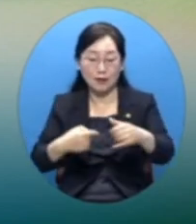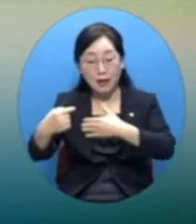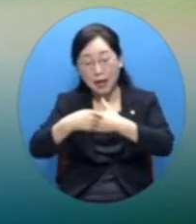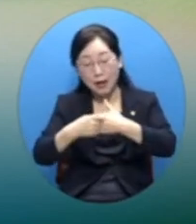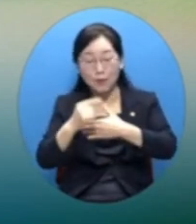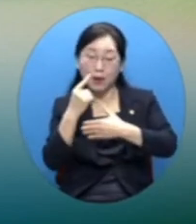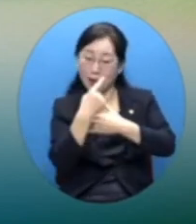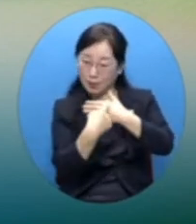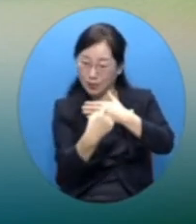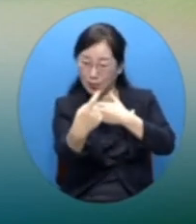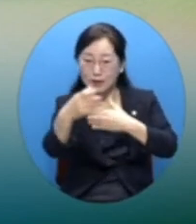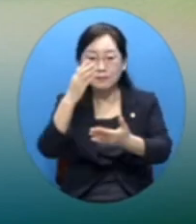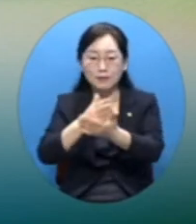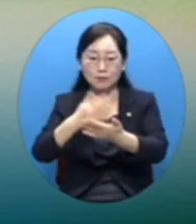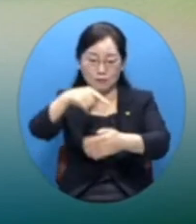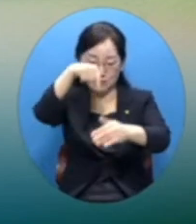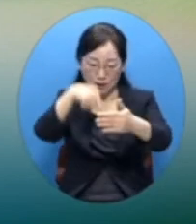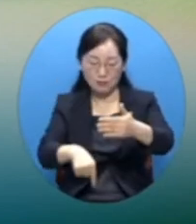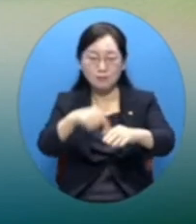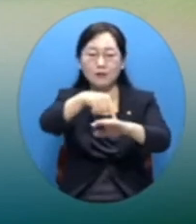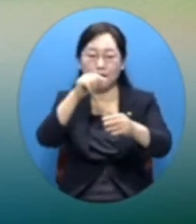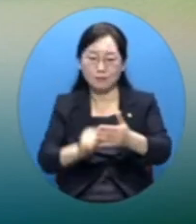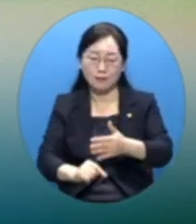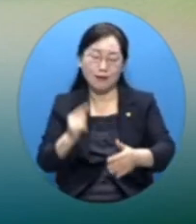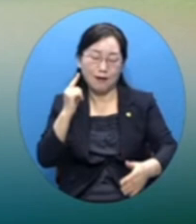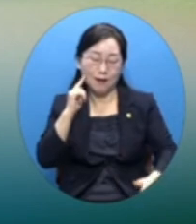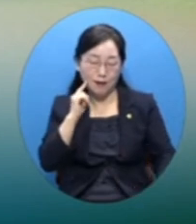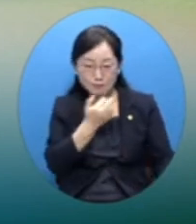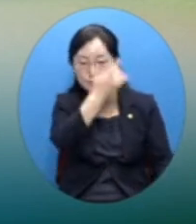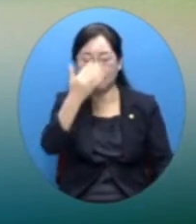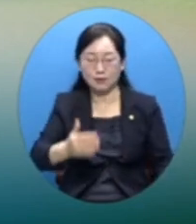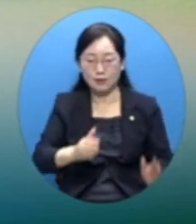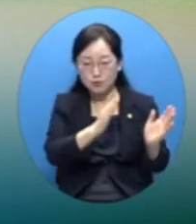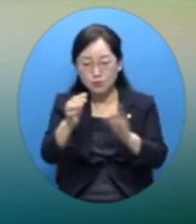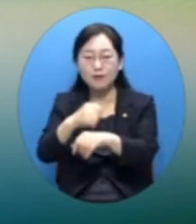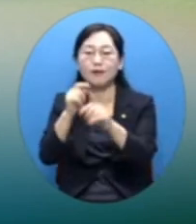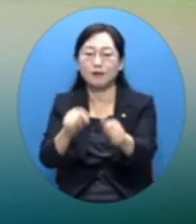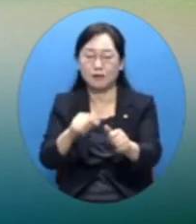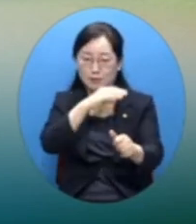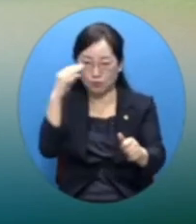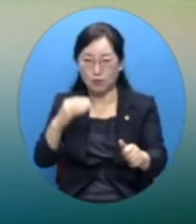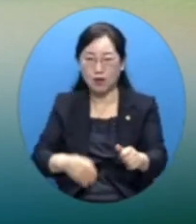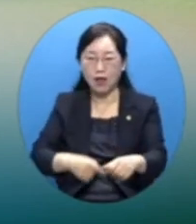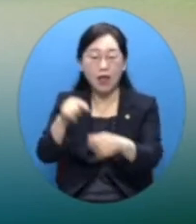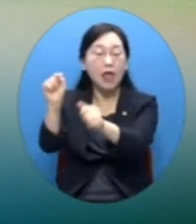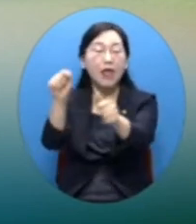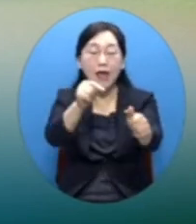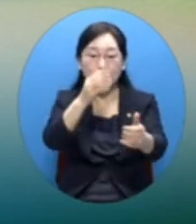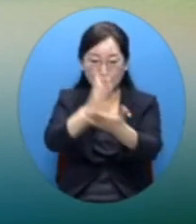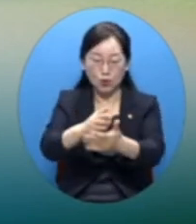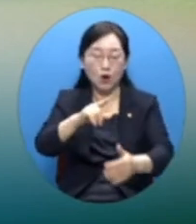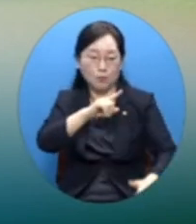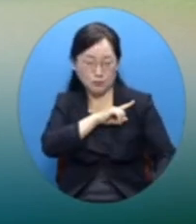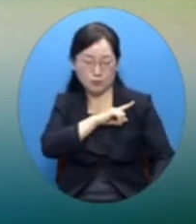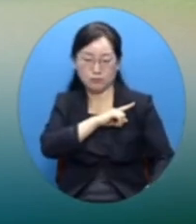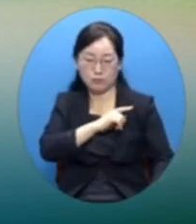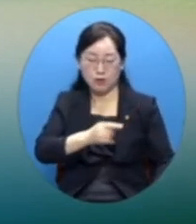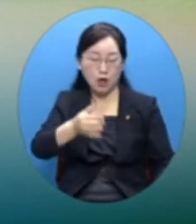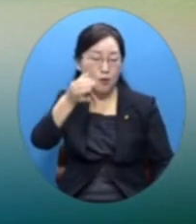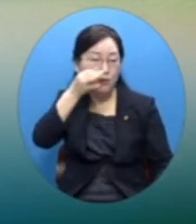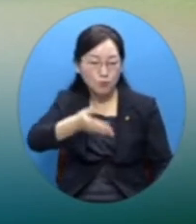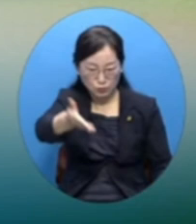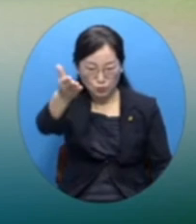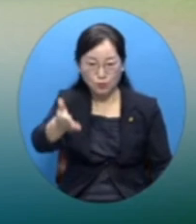단정하지 말고 마음을 더 아름답게 단장하다 하라고 하는 국민이 되지 말고 먼저 하는 국민이 되자